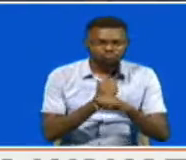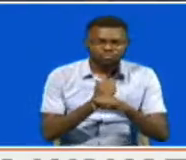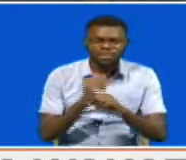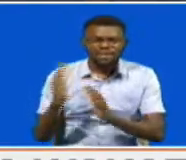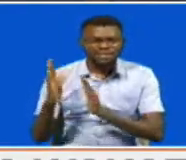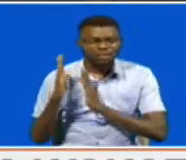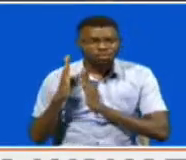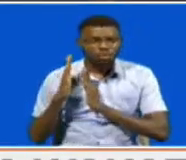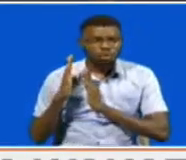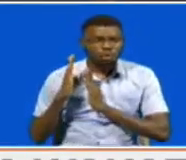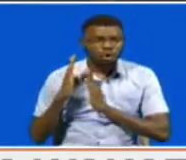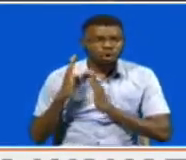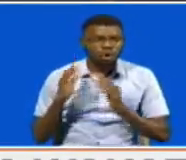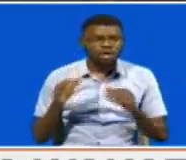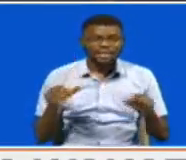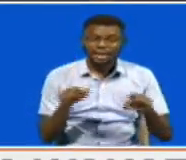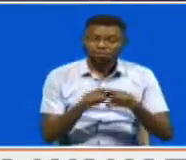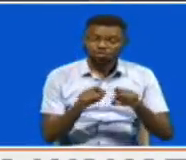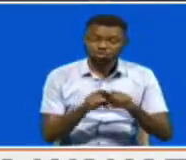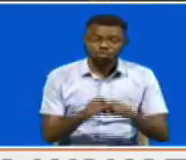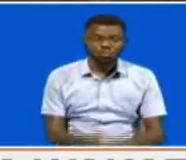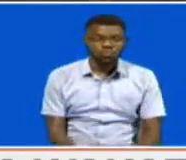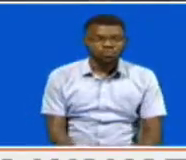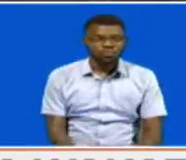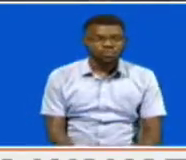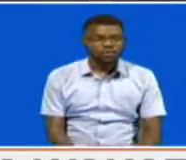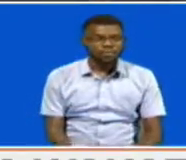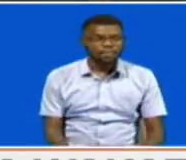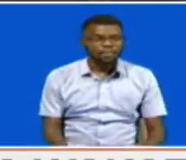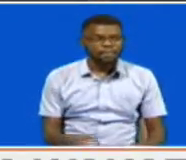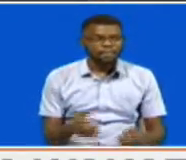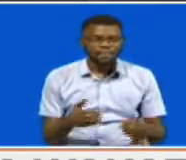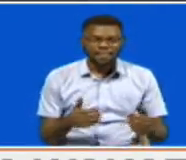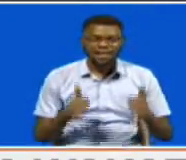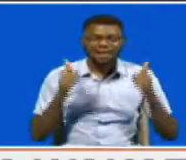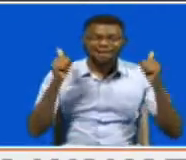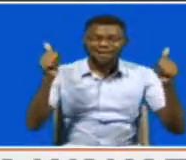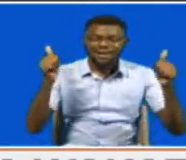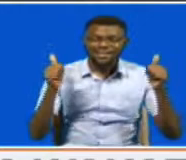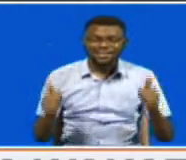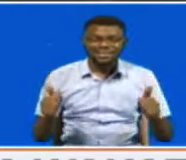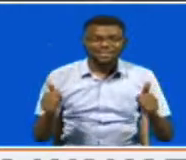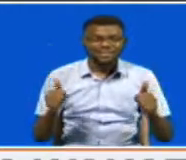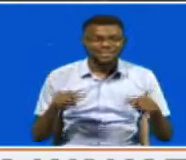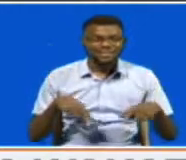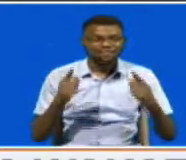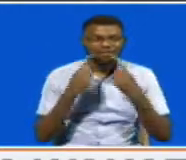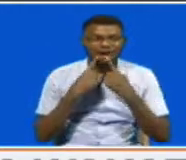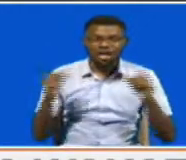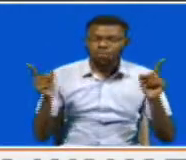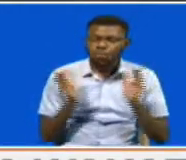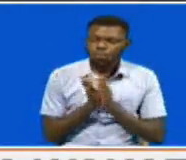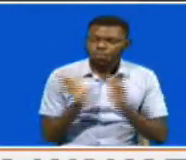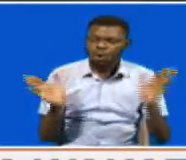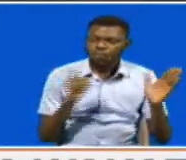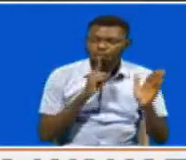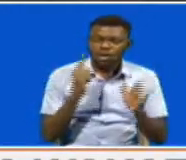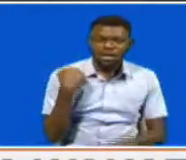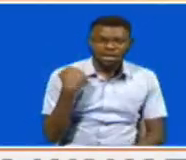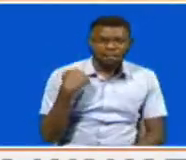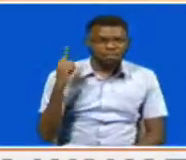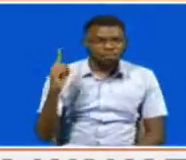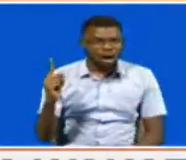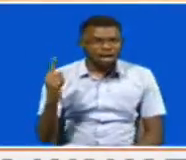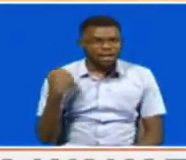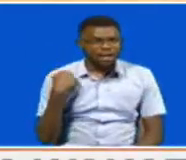security and are as gazetted in the gazette notice which he gave in Public Order number 1 and Public